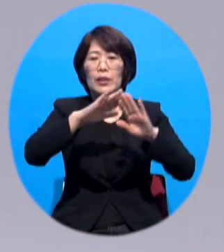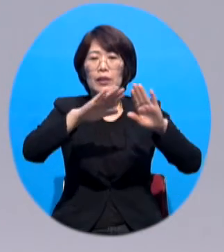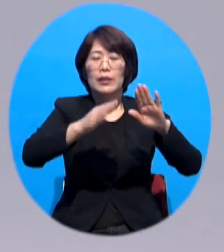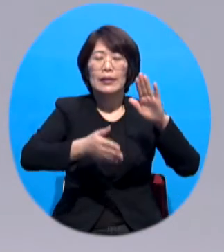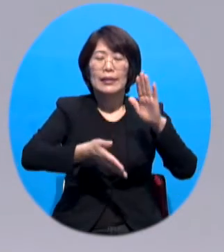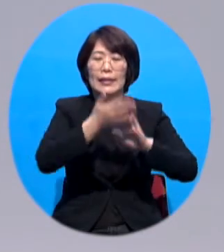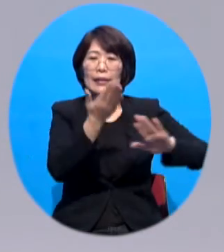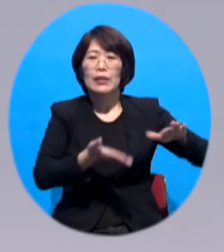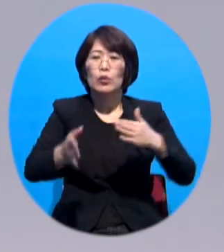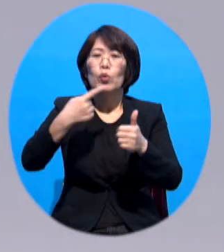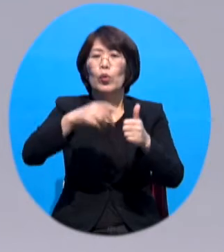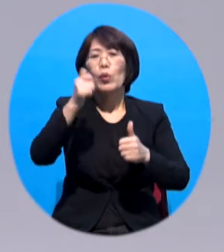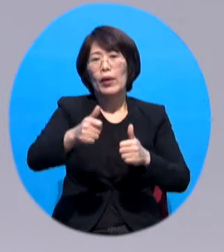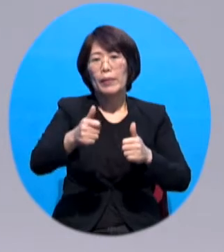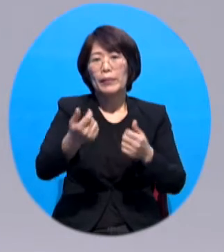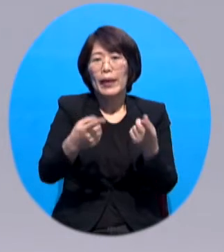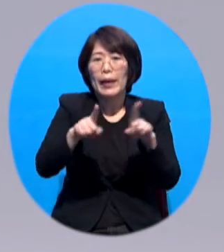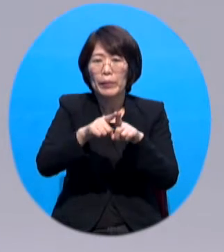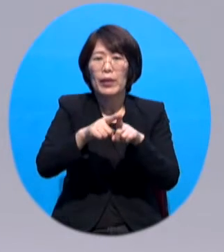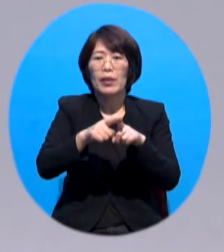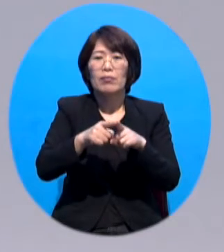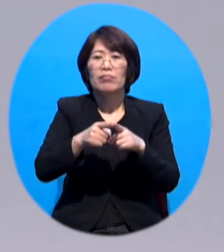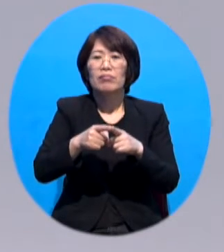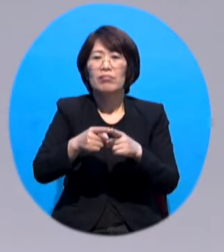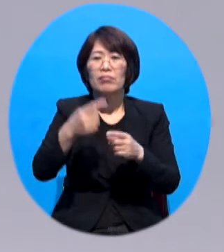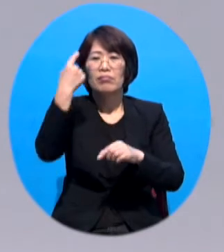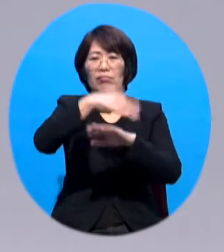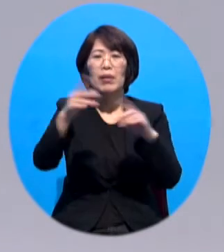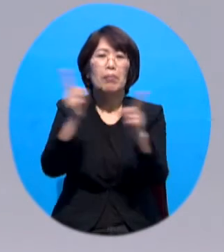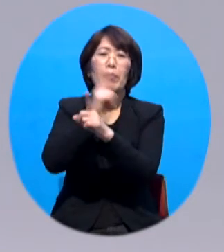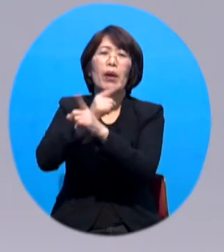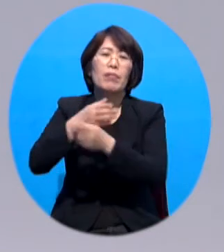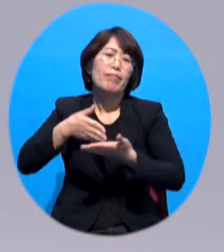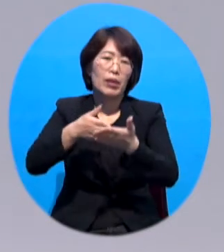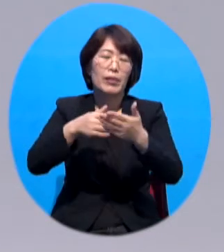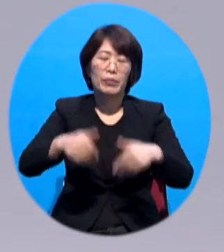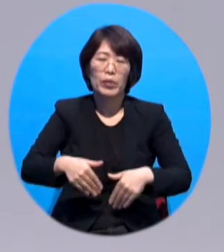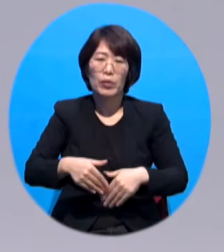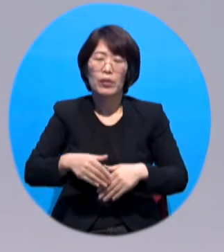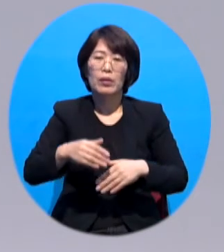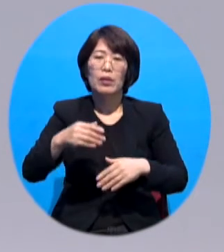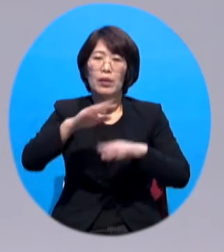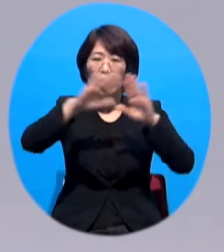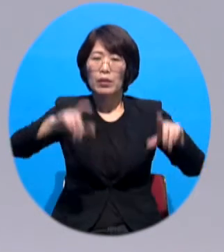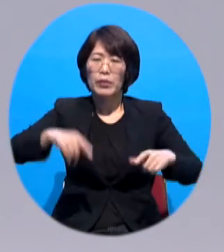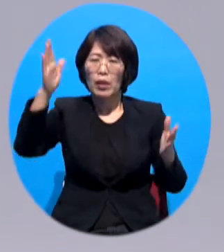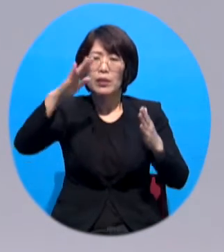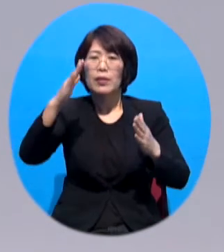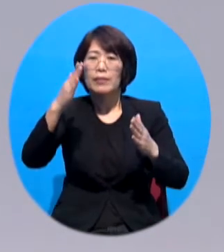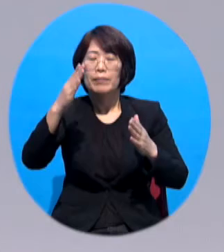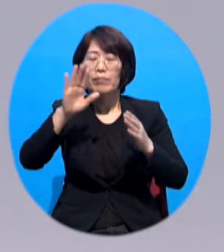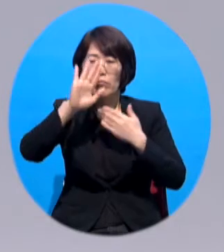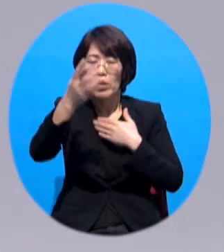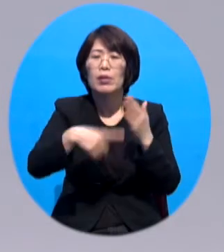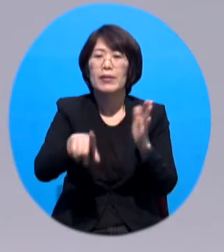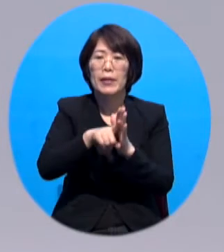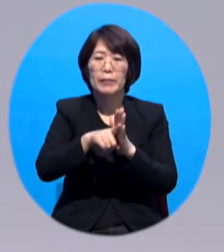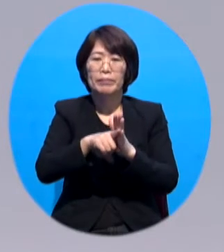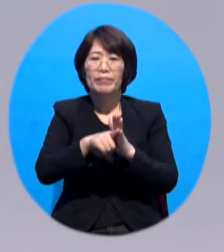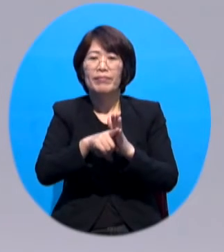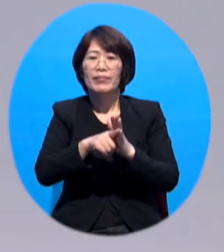정책 윽 변화를 강력하게 요청을 해야 된다고 생각하고 우리아이들의 미래를 위해서는 정말 직을 걸겠다 는 각오로